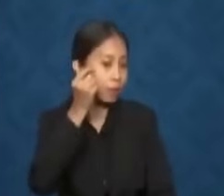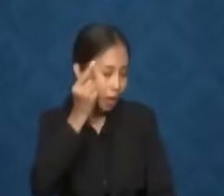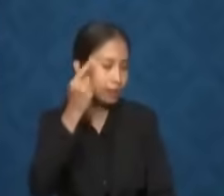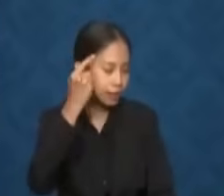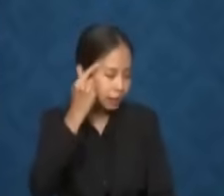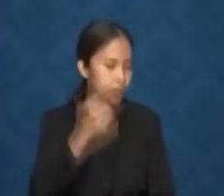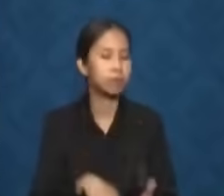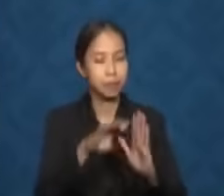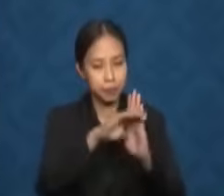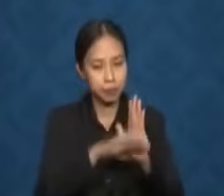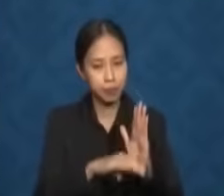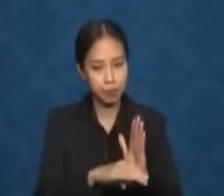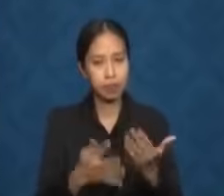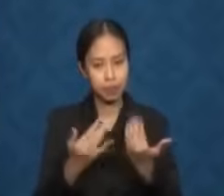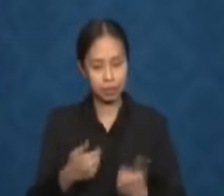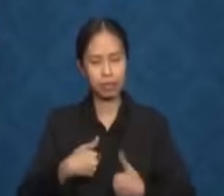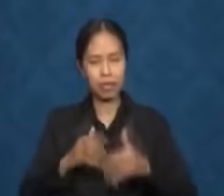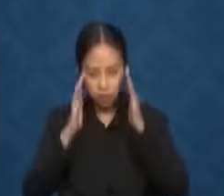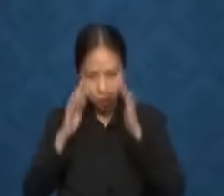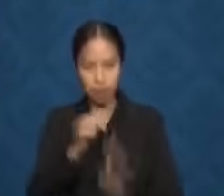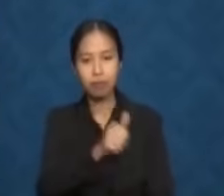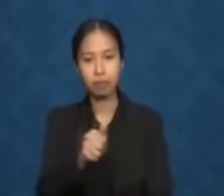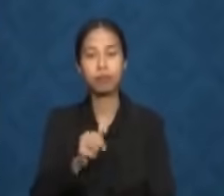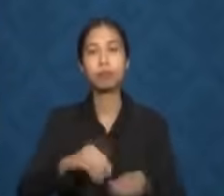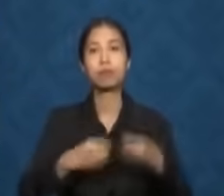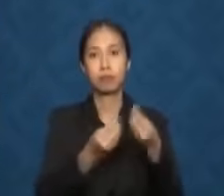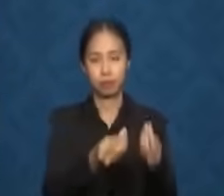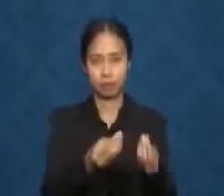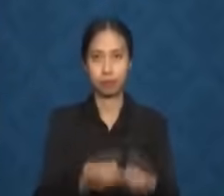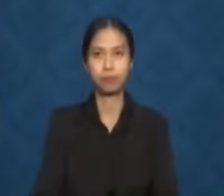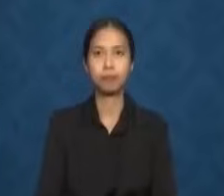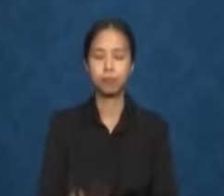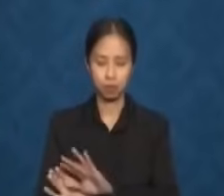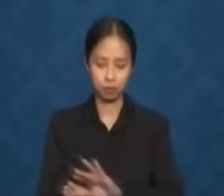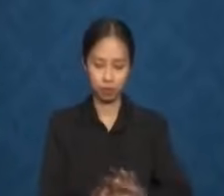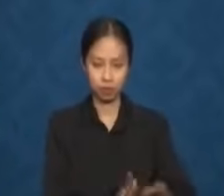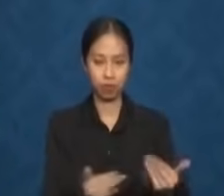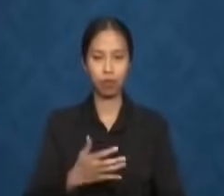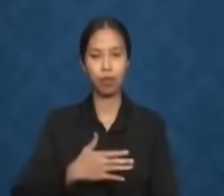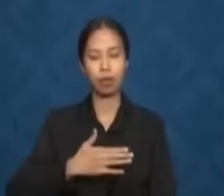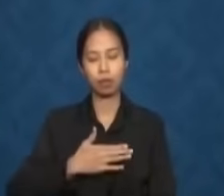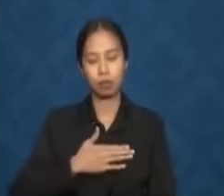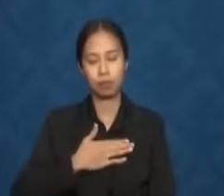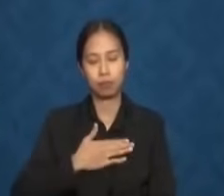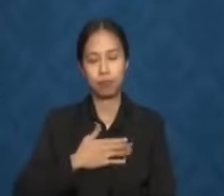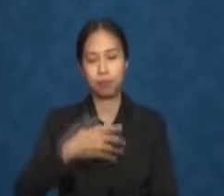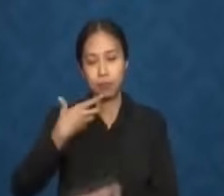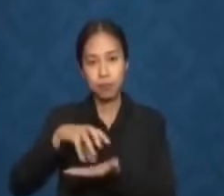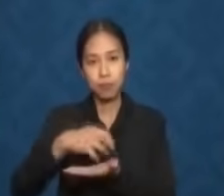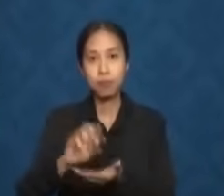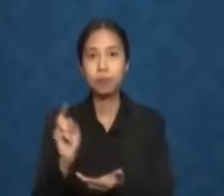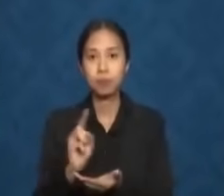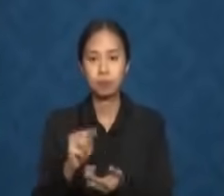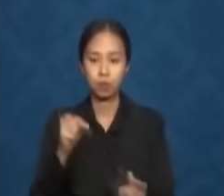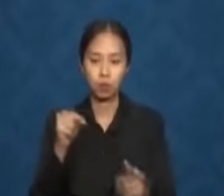หตุอีกทีนึงว่าต้องมีการปฏิบัติอย่างเท่าเทียมคือก้าวไกลเนี่ยจะเน้นไปที่การกระทำของสปปส.ซะเยอะในขณะที่ฝากฝั่งของพรร